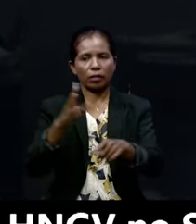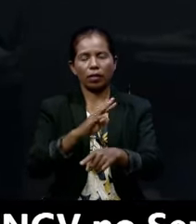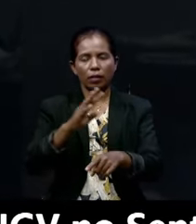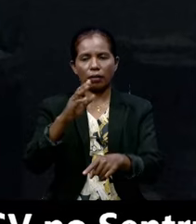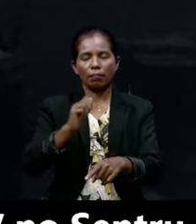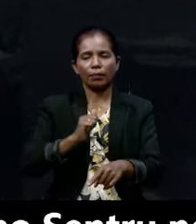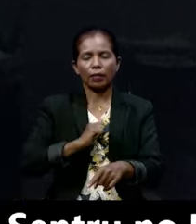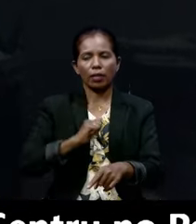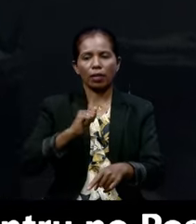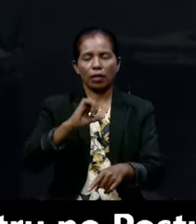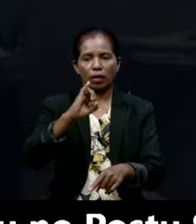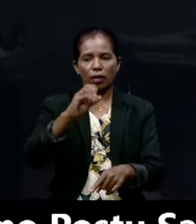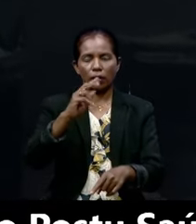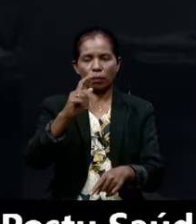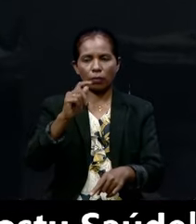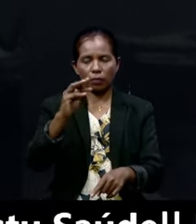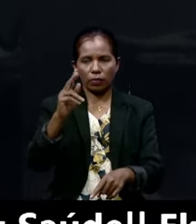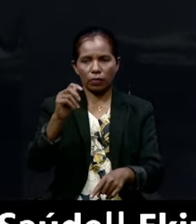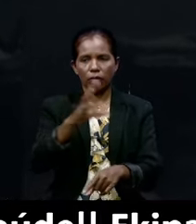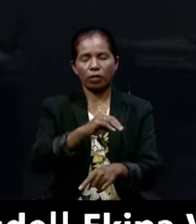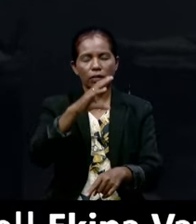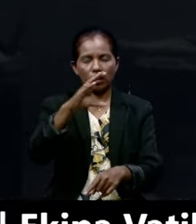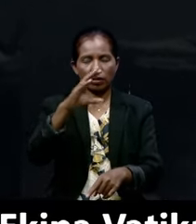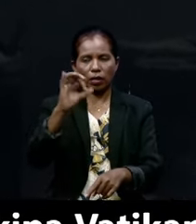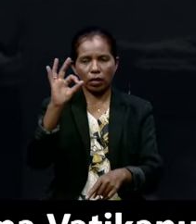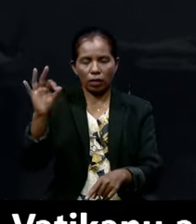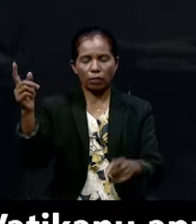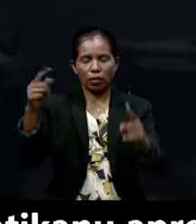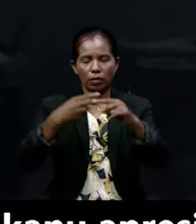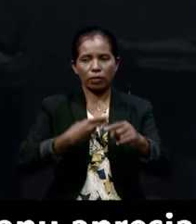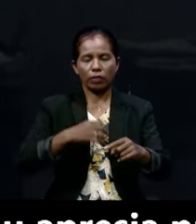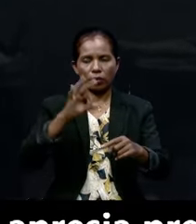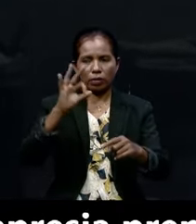ai mutinian CCE mai to fatuhara ia patin